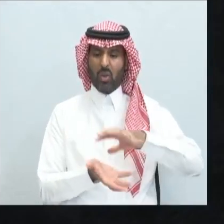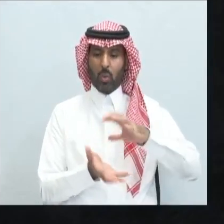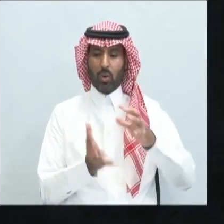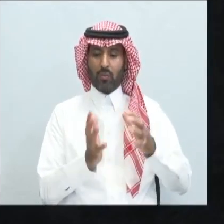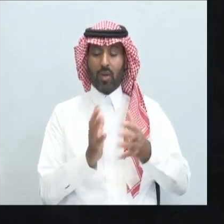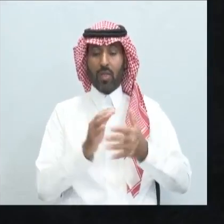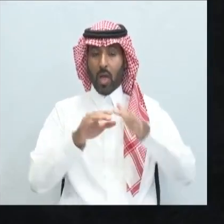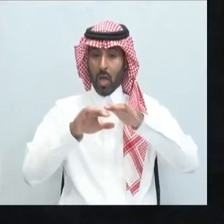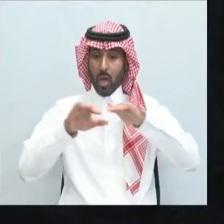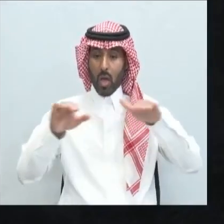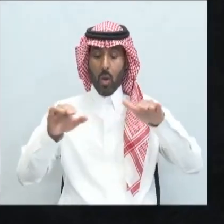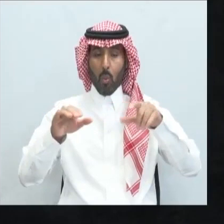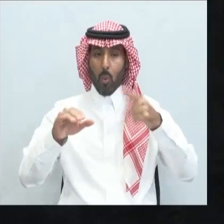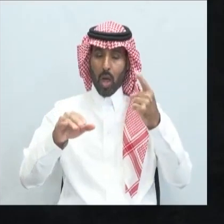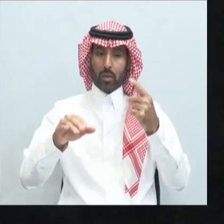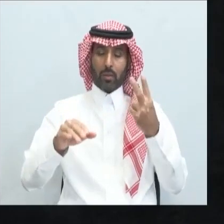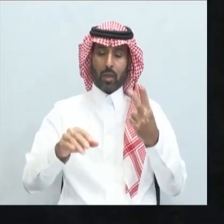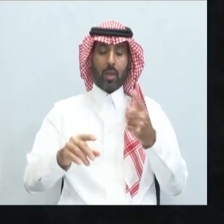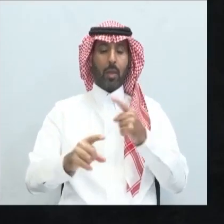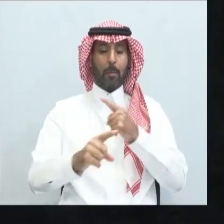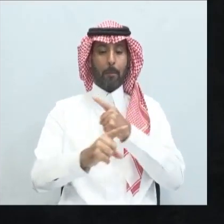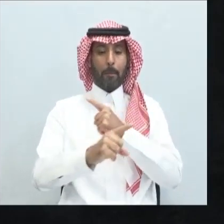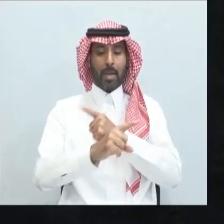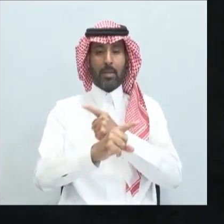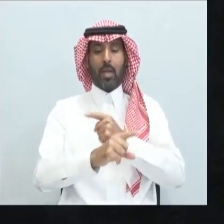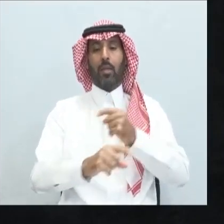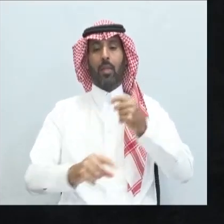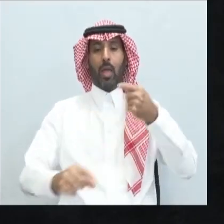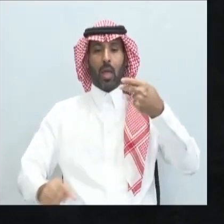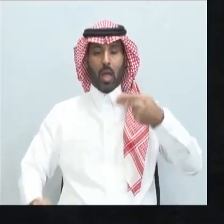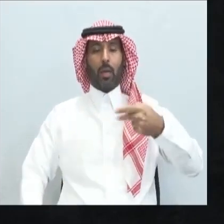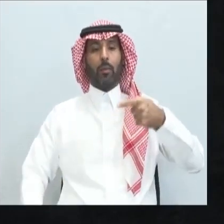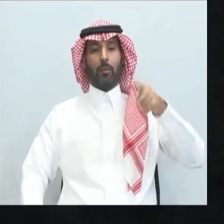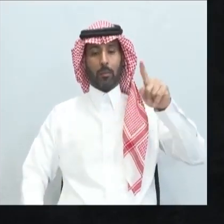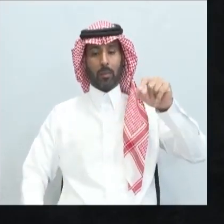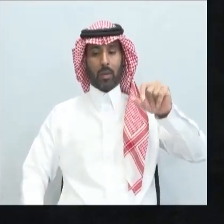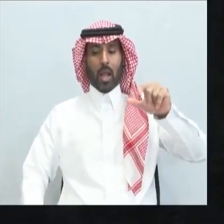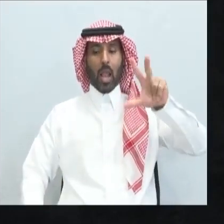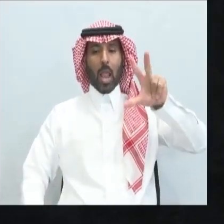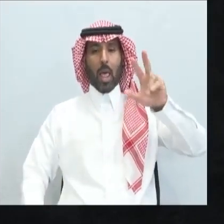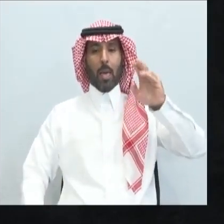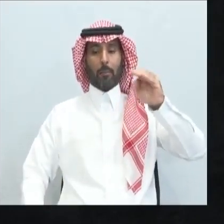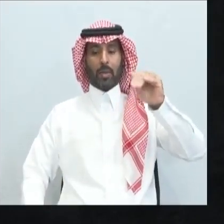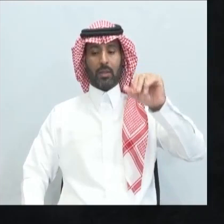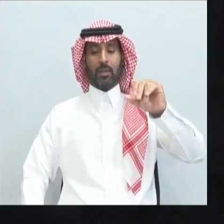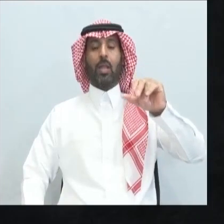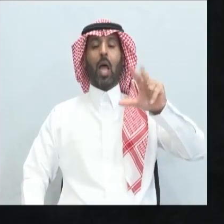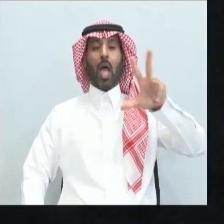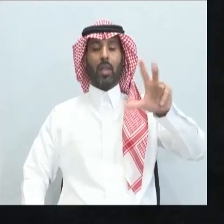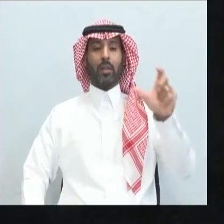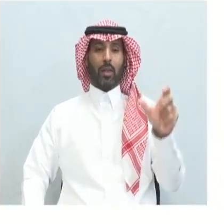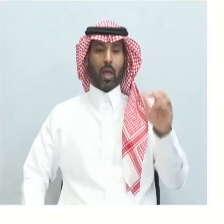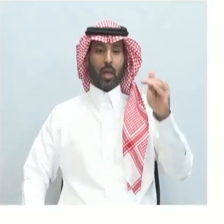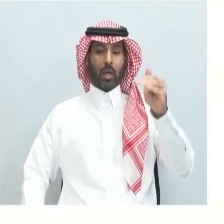معنا في لغه الاشاره لهذا اليوم صالح العوجان في البدايه اعزائي الطلبه دعونا نستذكر ما تم دراسته في الدرس